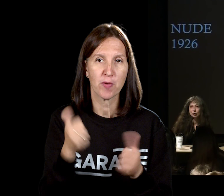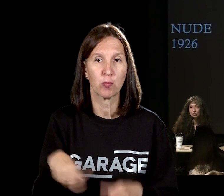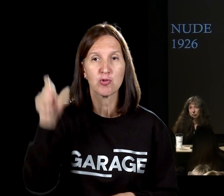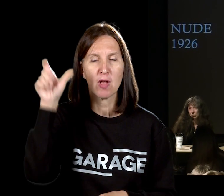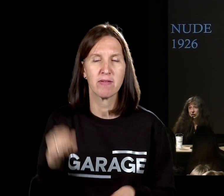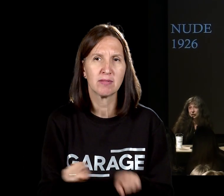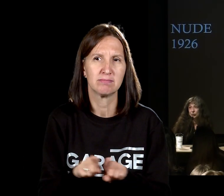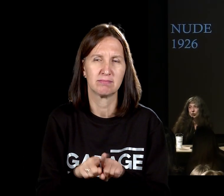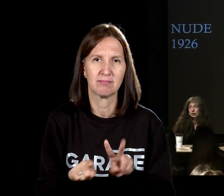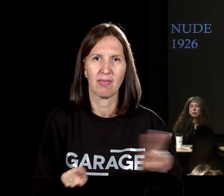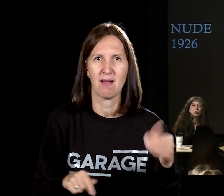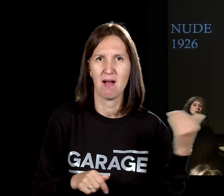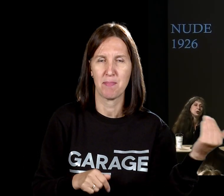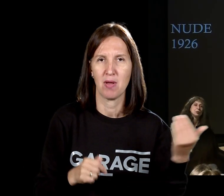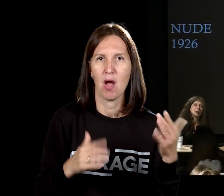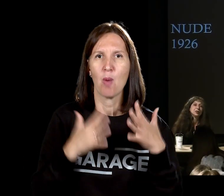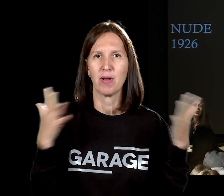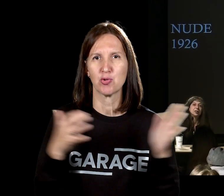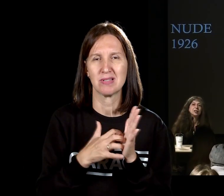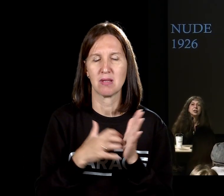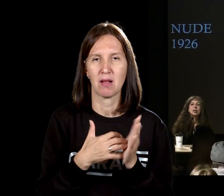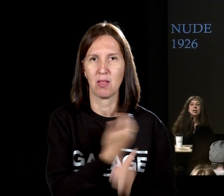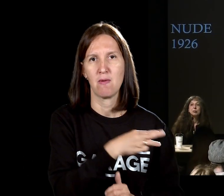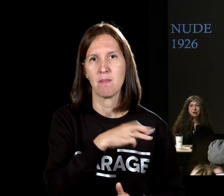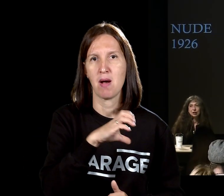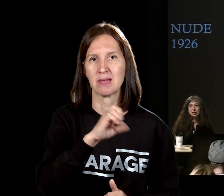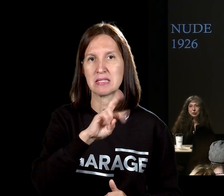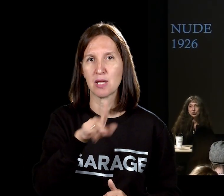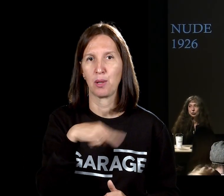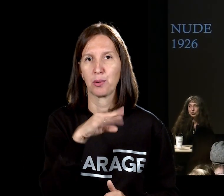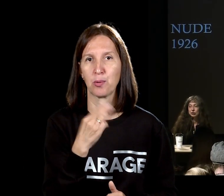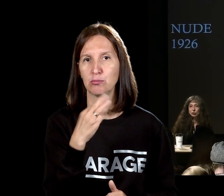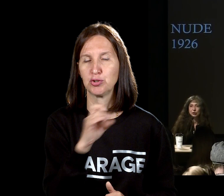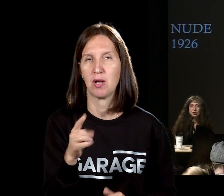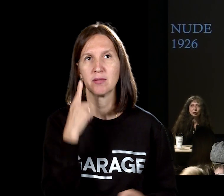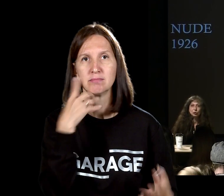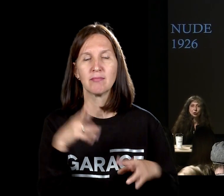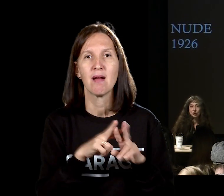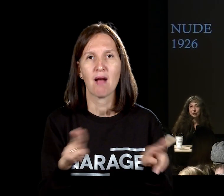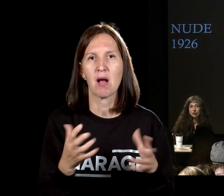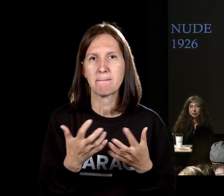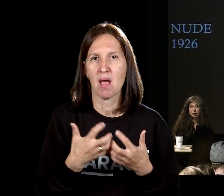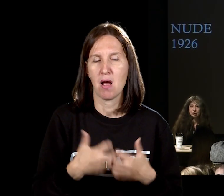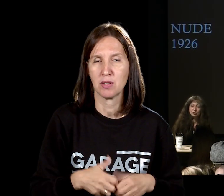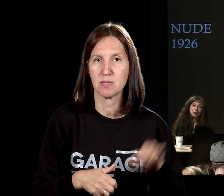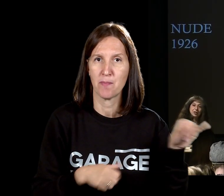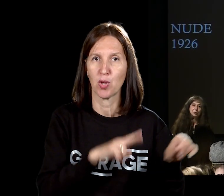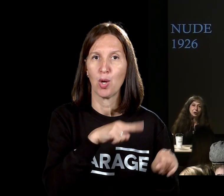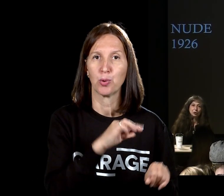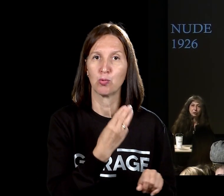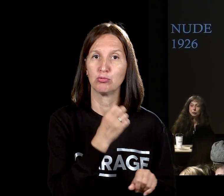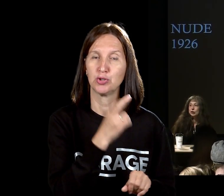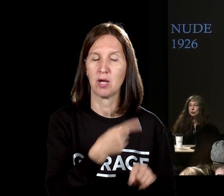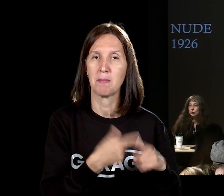большое стекло Марселя Дюшана. Их тоже можно представить как некий механизм, да, что, но если у Дюшана это как бы